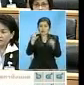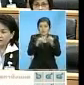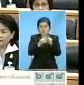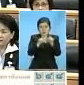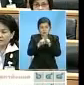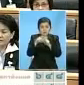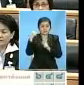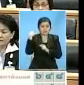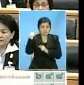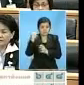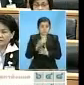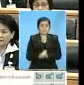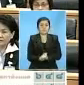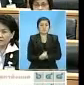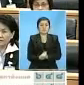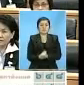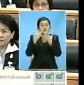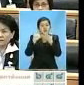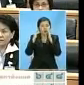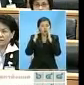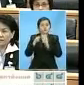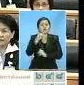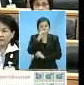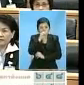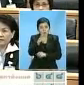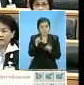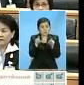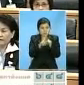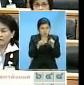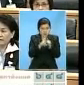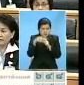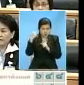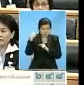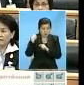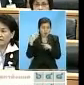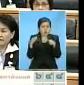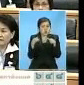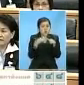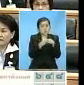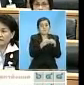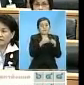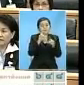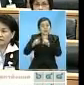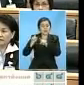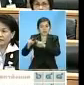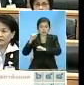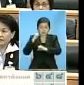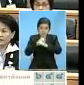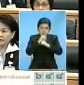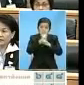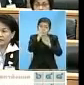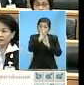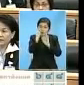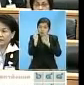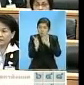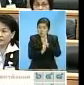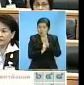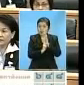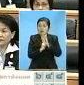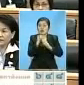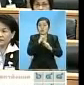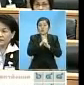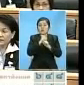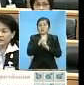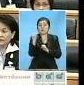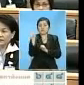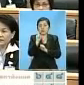เว้นแล้วปราชญ์ก็ยังบอกอีกครับว่าคณะกลุ่มใดออกกฎหมายก็จะออกกฎหมายเพื่อเ